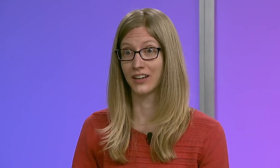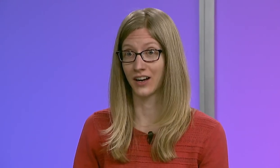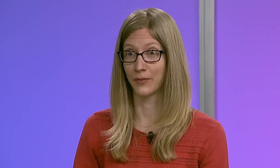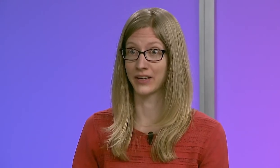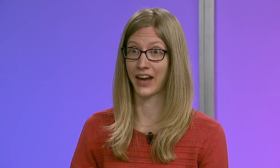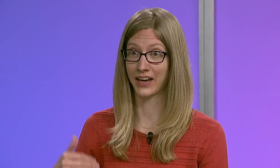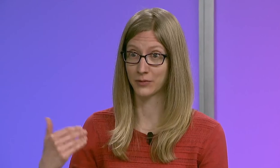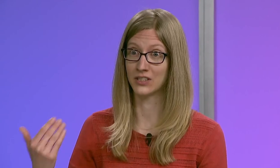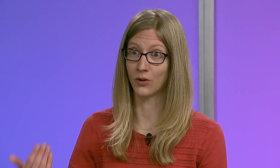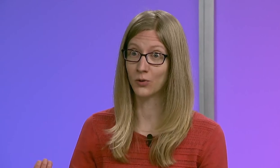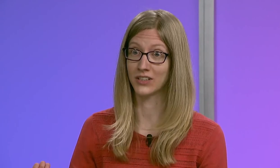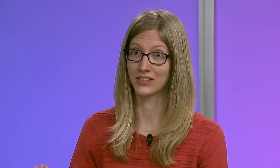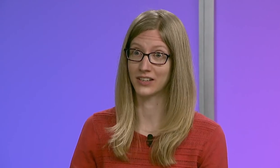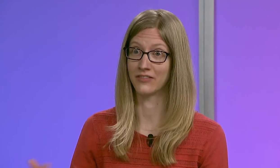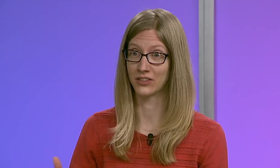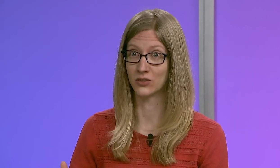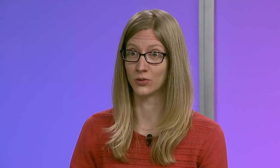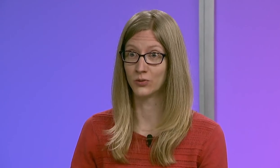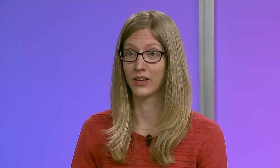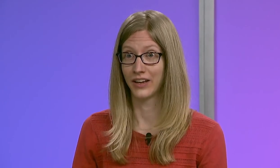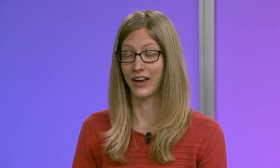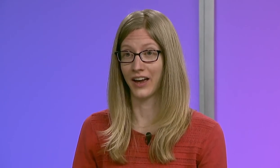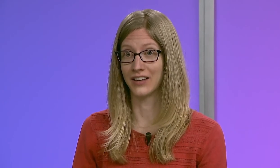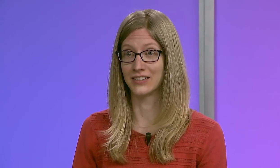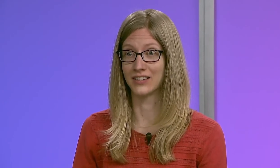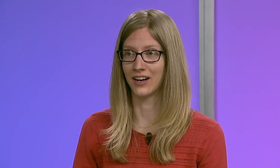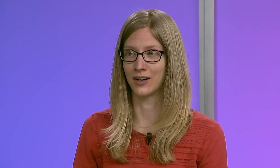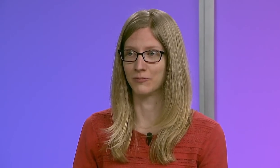urodziła dwóch synów, starszego Kaina i młodszego Abla.